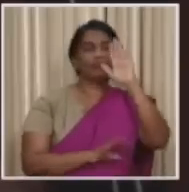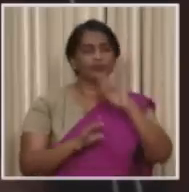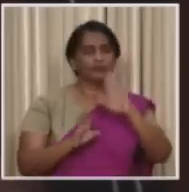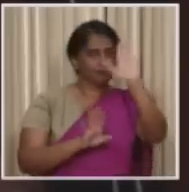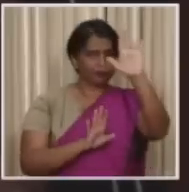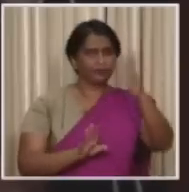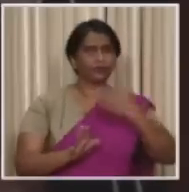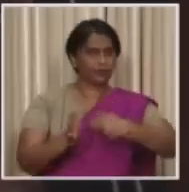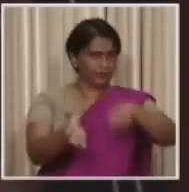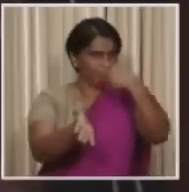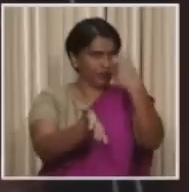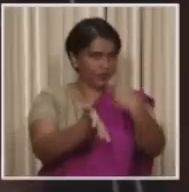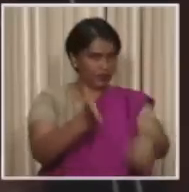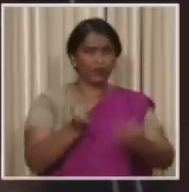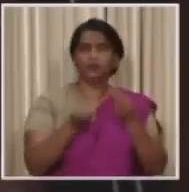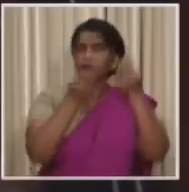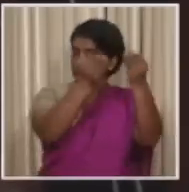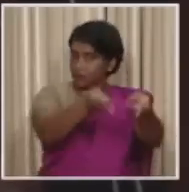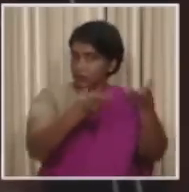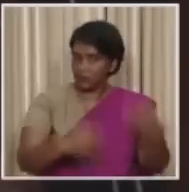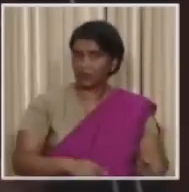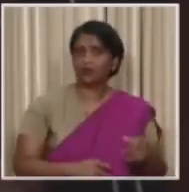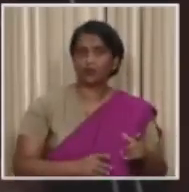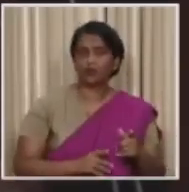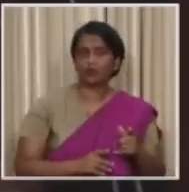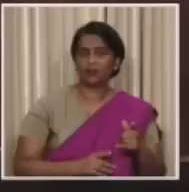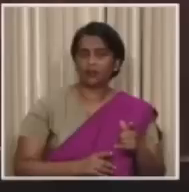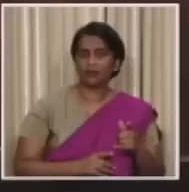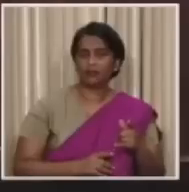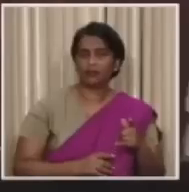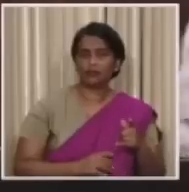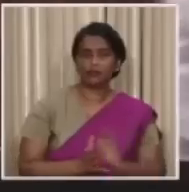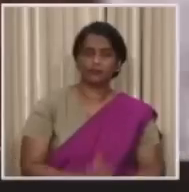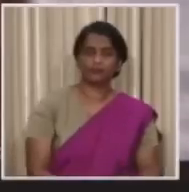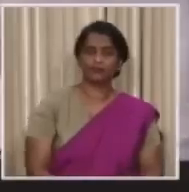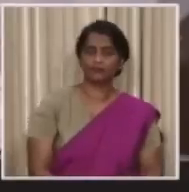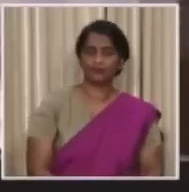naayakathuma api assan karala bara dunna madravya kinidu kut neida